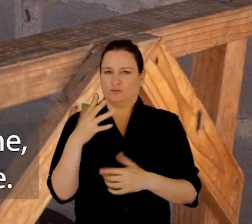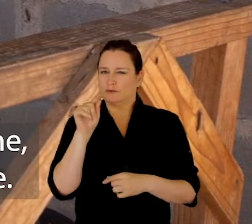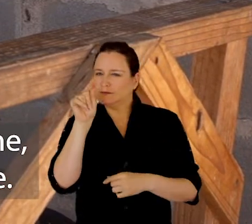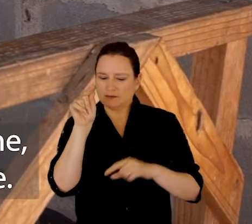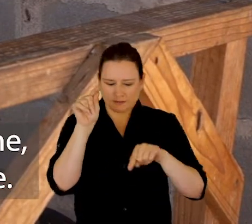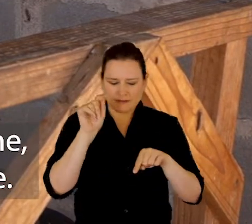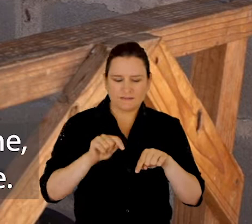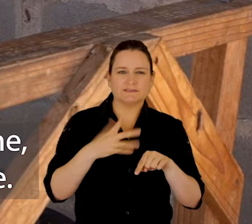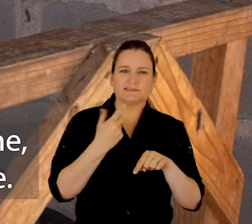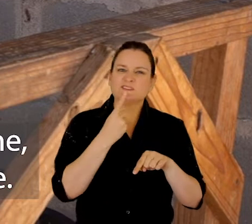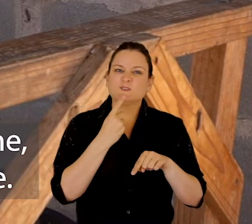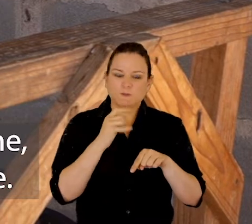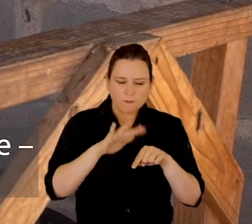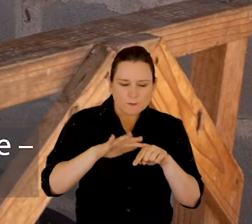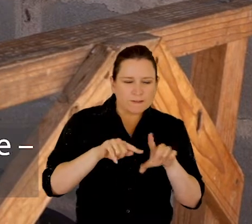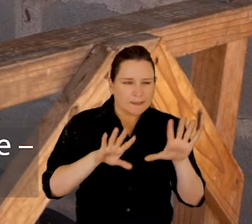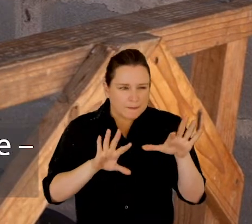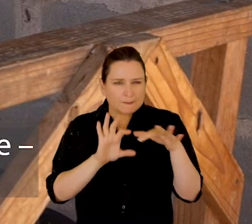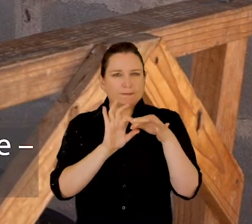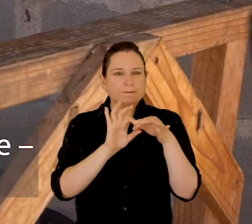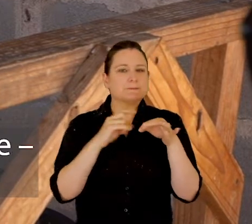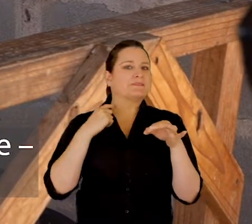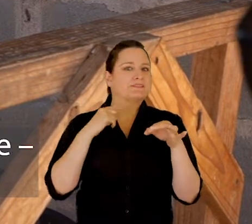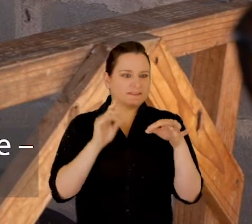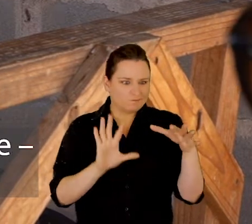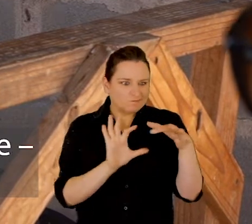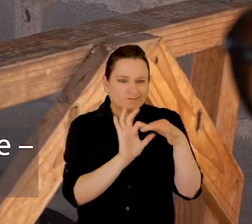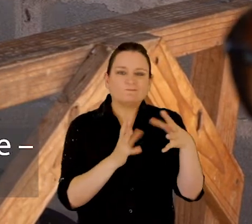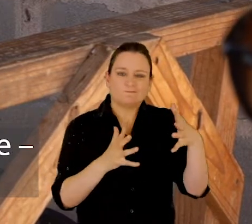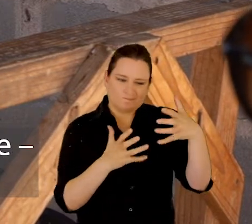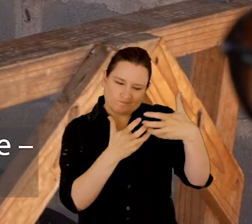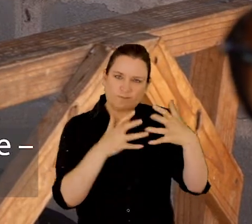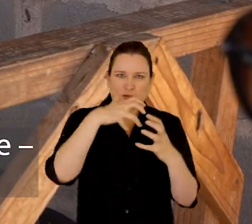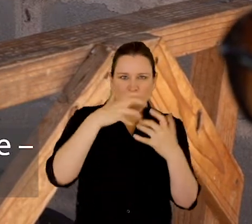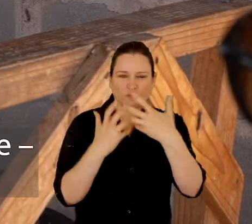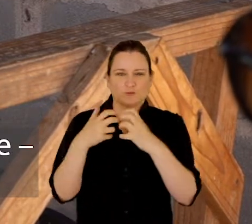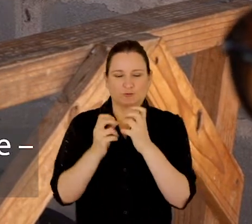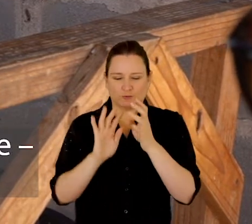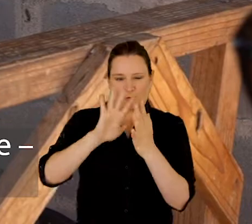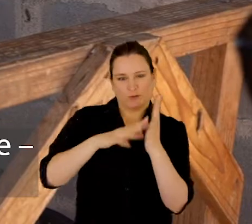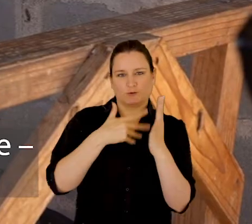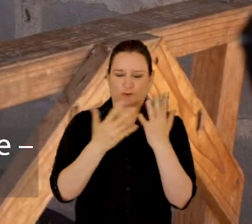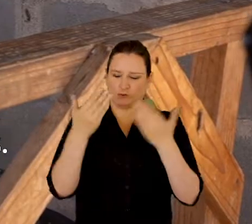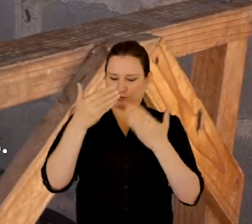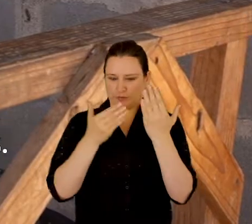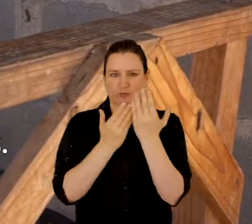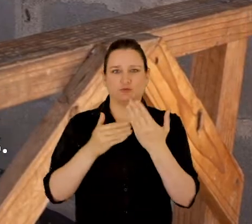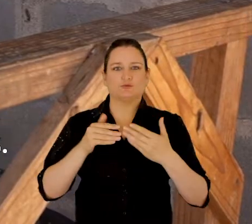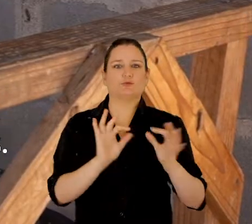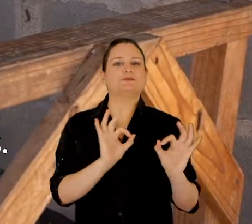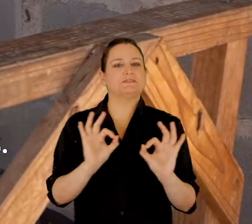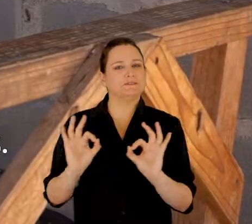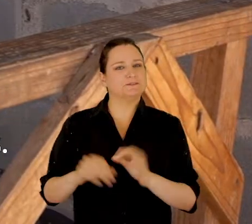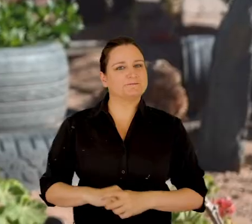zijn patroon bij die witte inkomen. En die rode zijn kan misschien ook een witte krijgen of een zwarte krijgen. Zo worden die